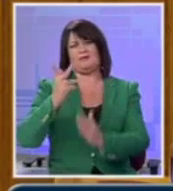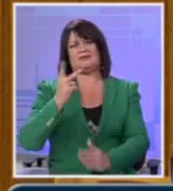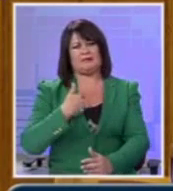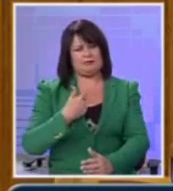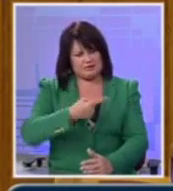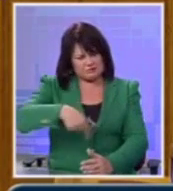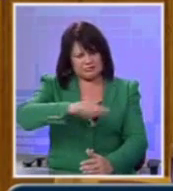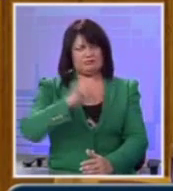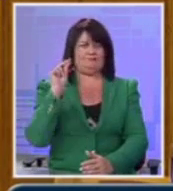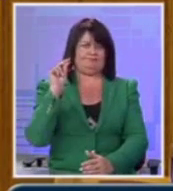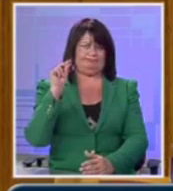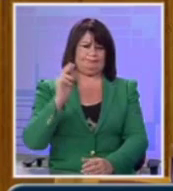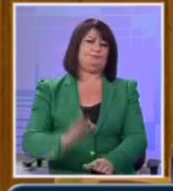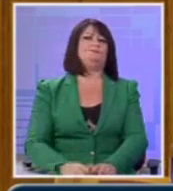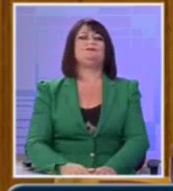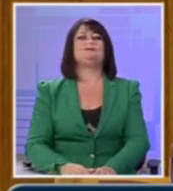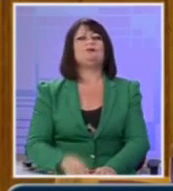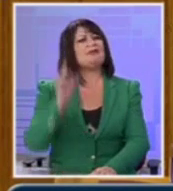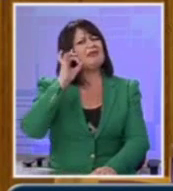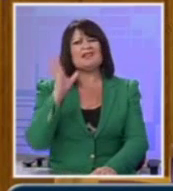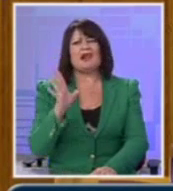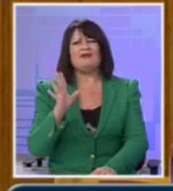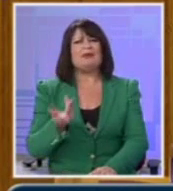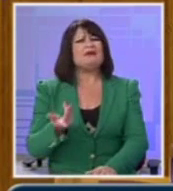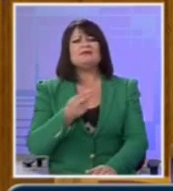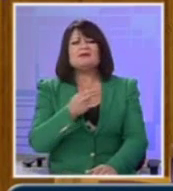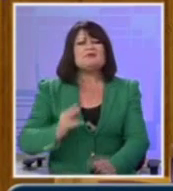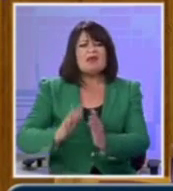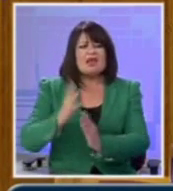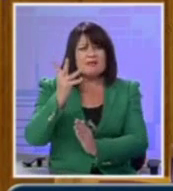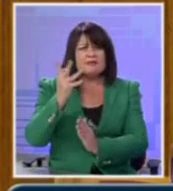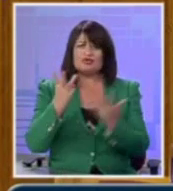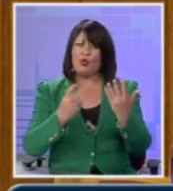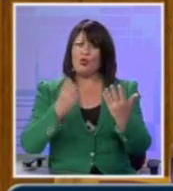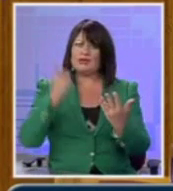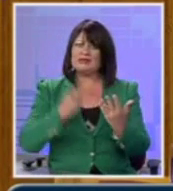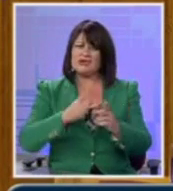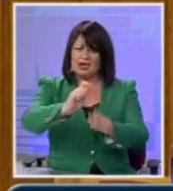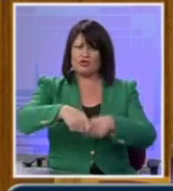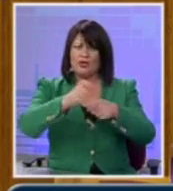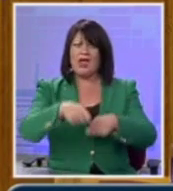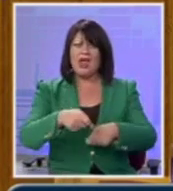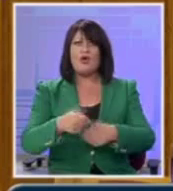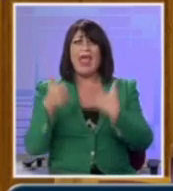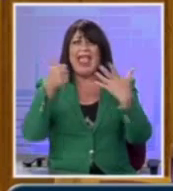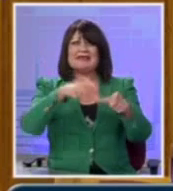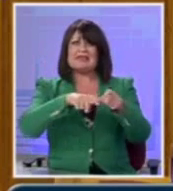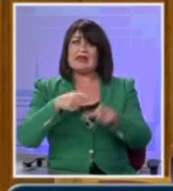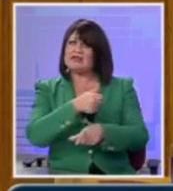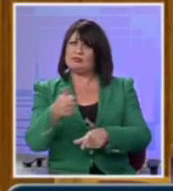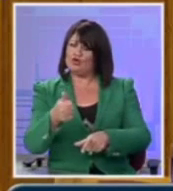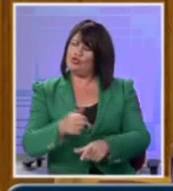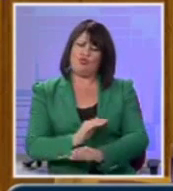μας. Δεν αντιλαμβανόμαστε την ανάπτυξη με το πάνω από το 80% των έργων σε 6 εταιρείες.